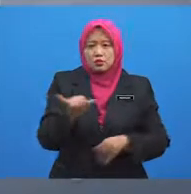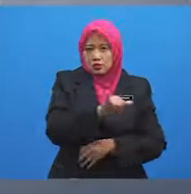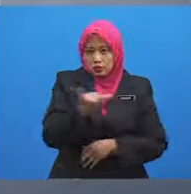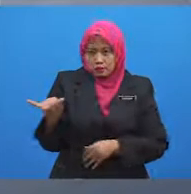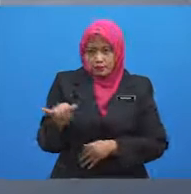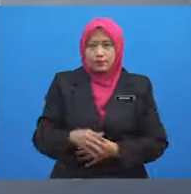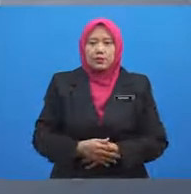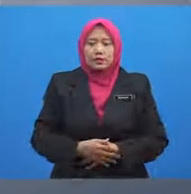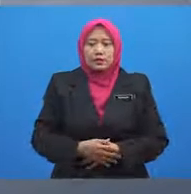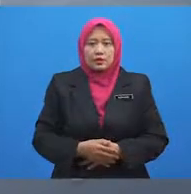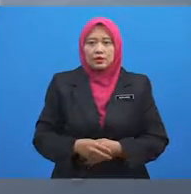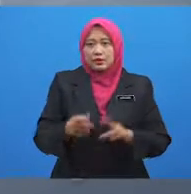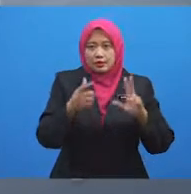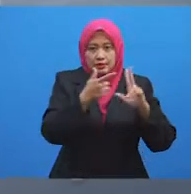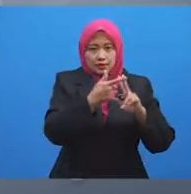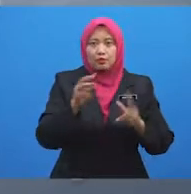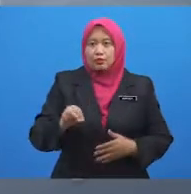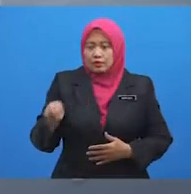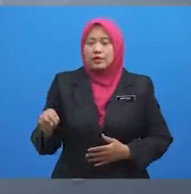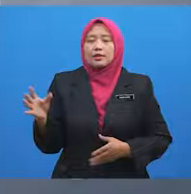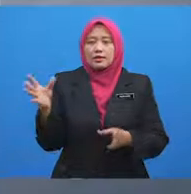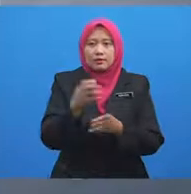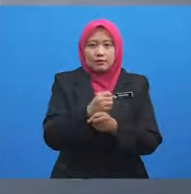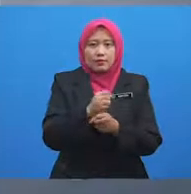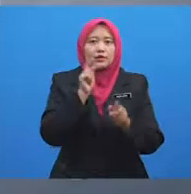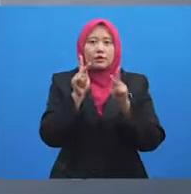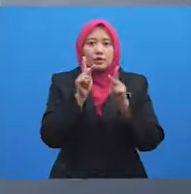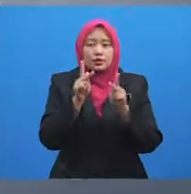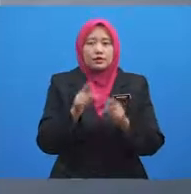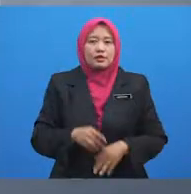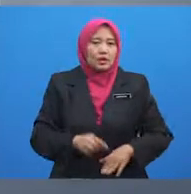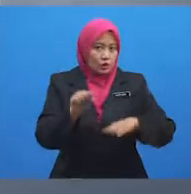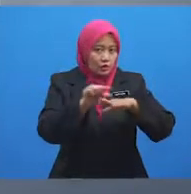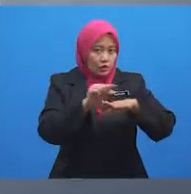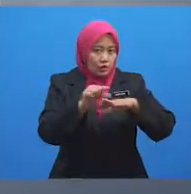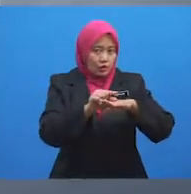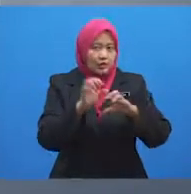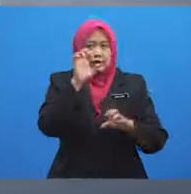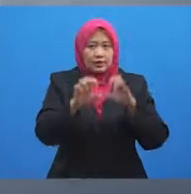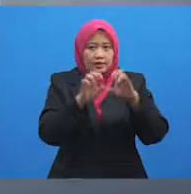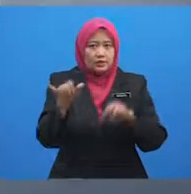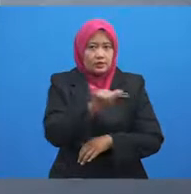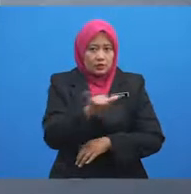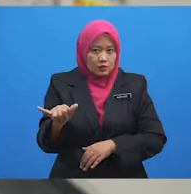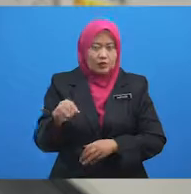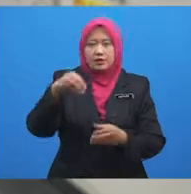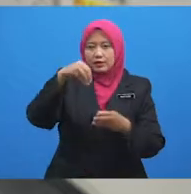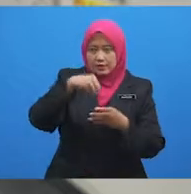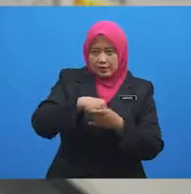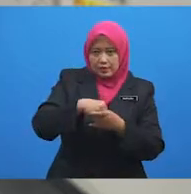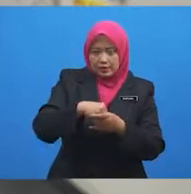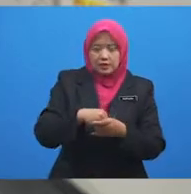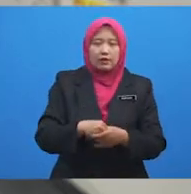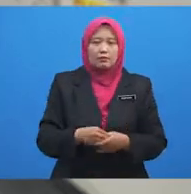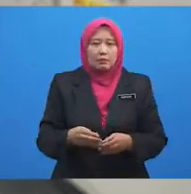berkomunikasi mengenai kegunaan isotop dalam pelbagai bidang. Cikgu